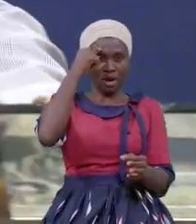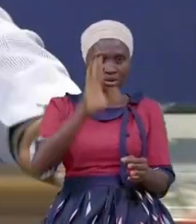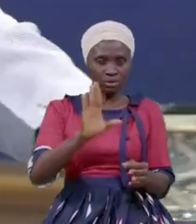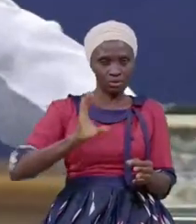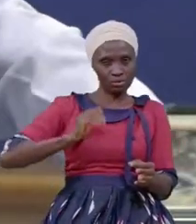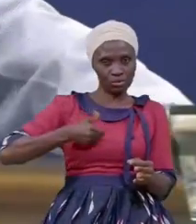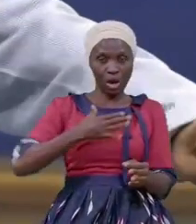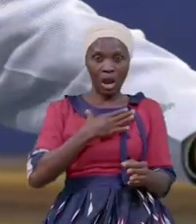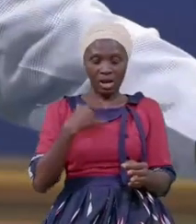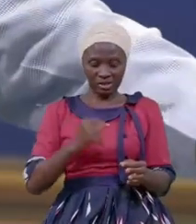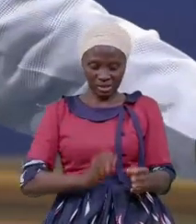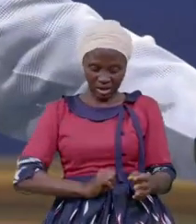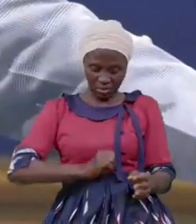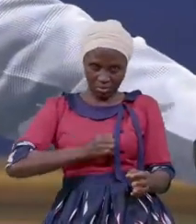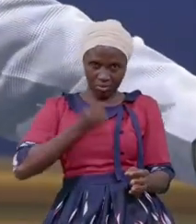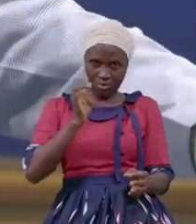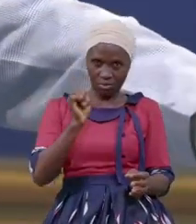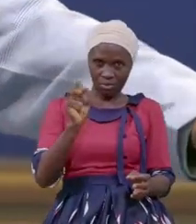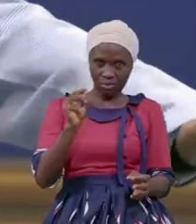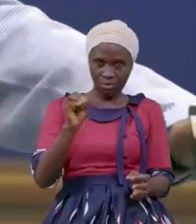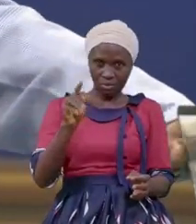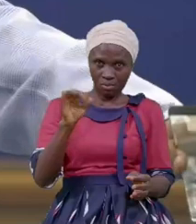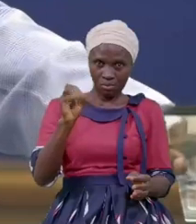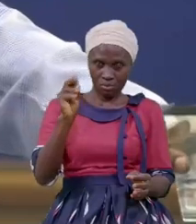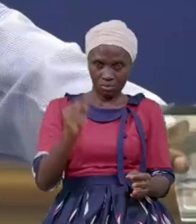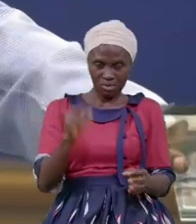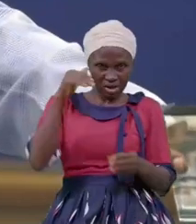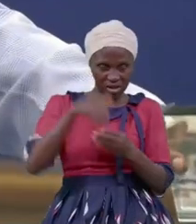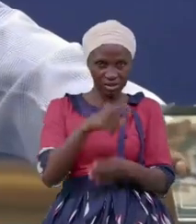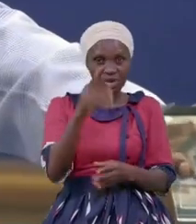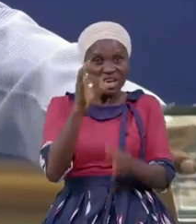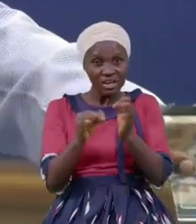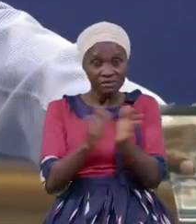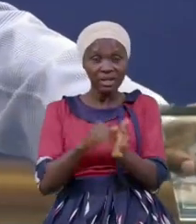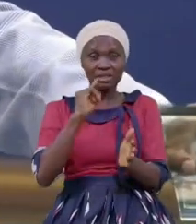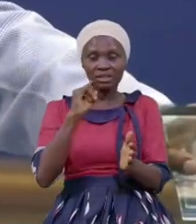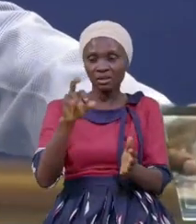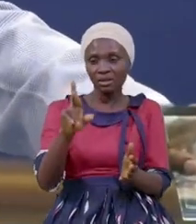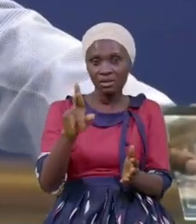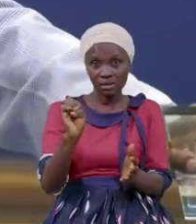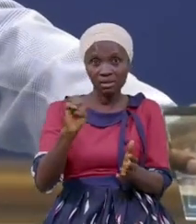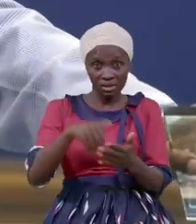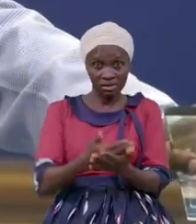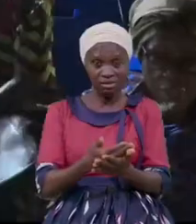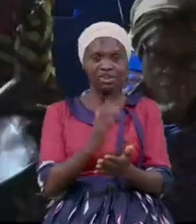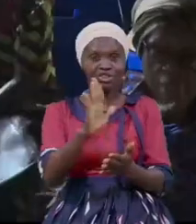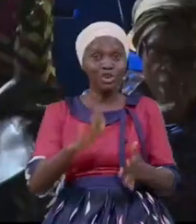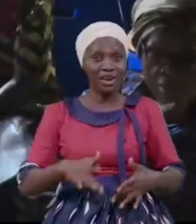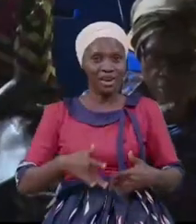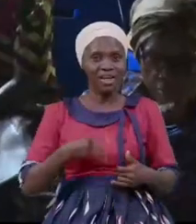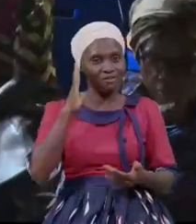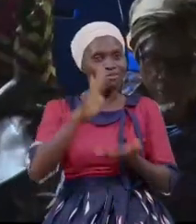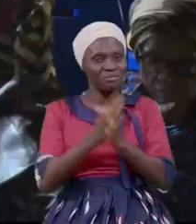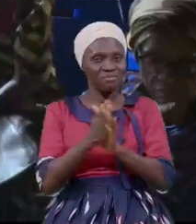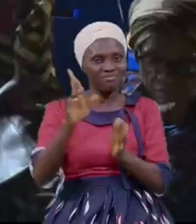ton âme et les émotions en toi si tout cela est renouvelé ta vie est également renouvelé ce